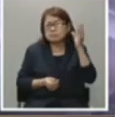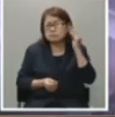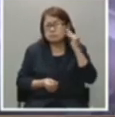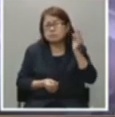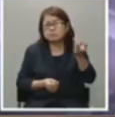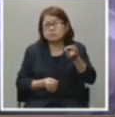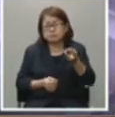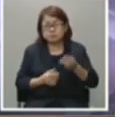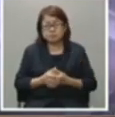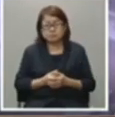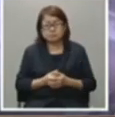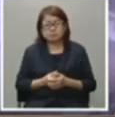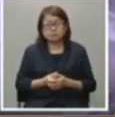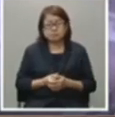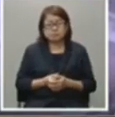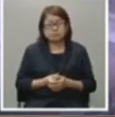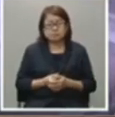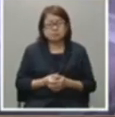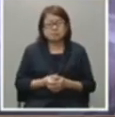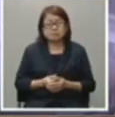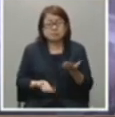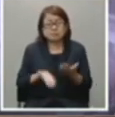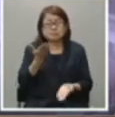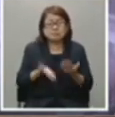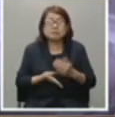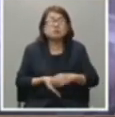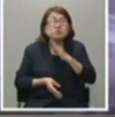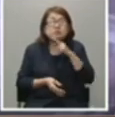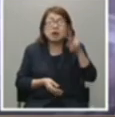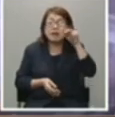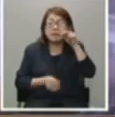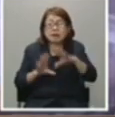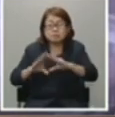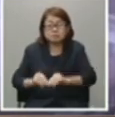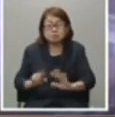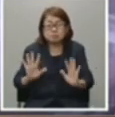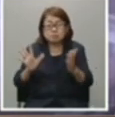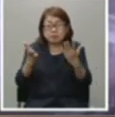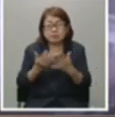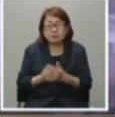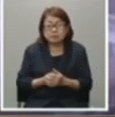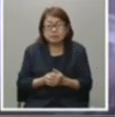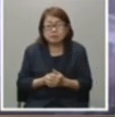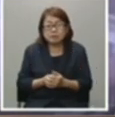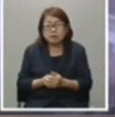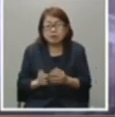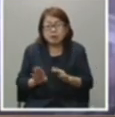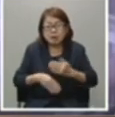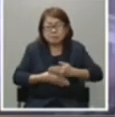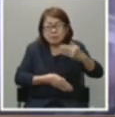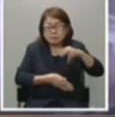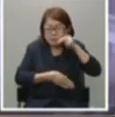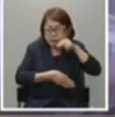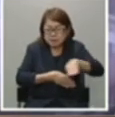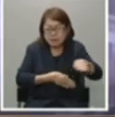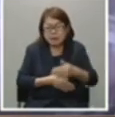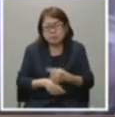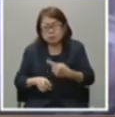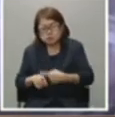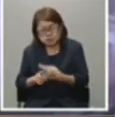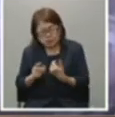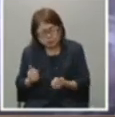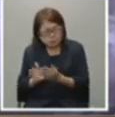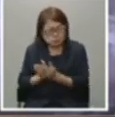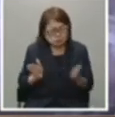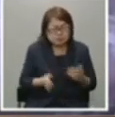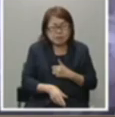ใกล้เคียงกันแล้วกันนะหรือถ้าน้ำมันใช้หมดแล้วพร่องแล้วก็จะทำได้มันมีนักจุกอาวระยะยาวแล้วถ้าเลี้ยง